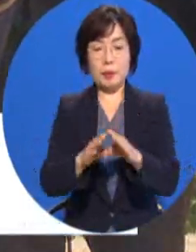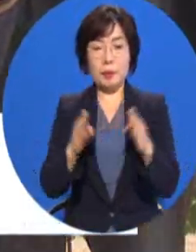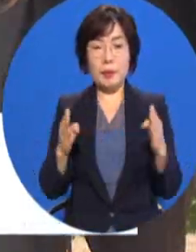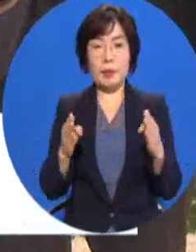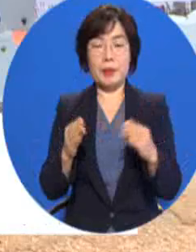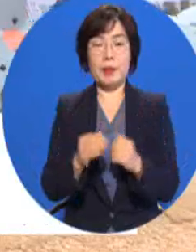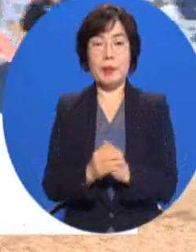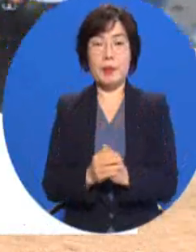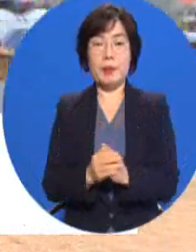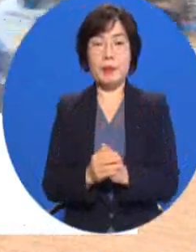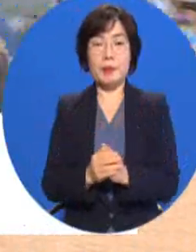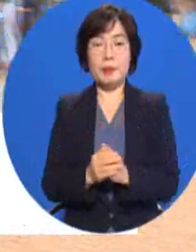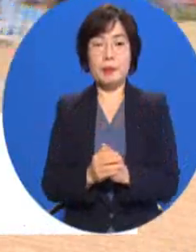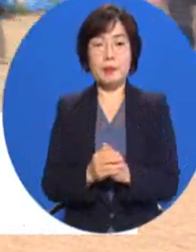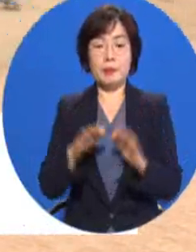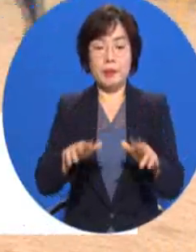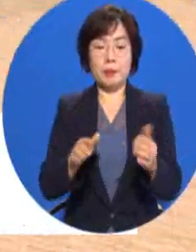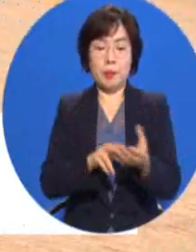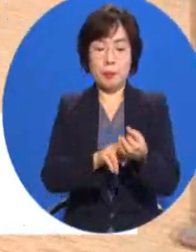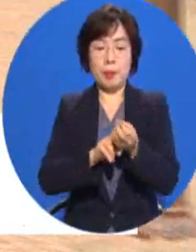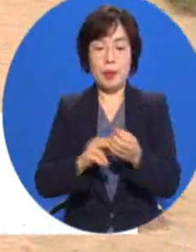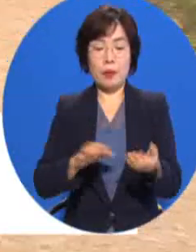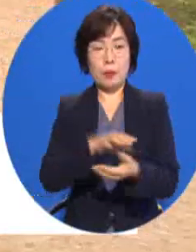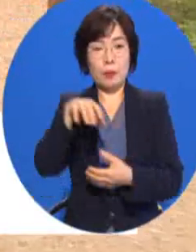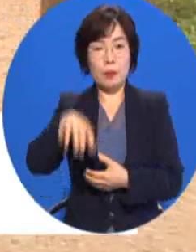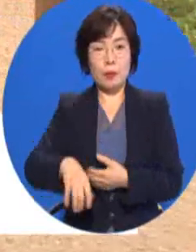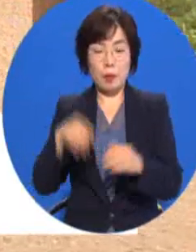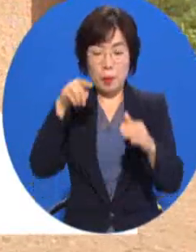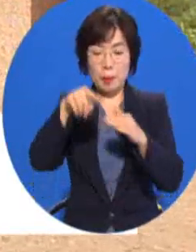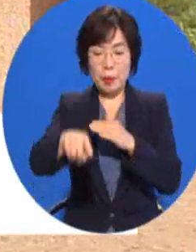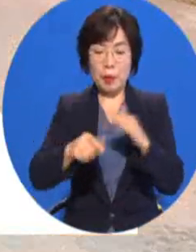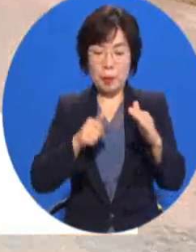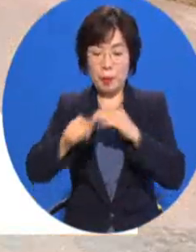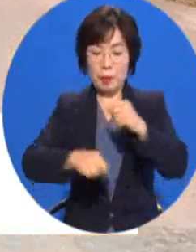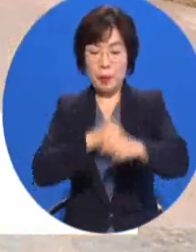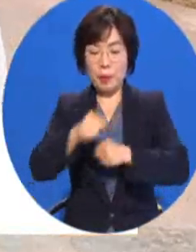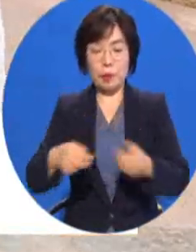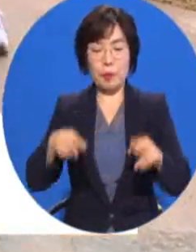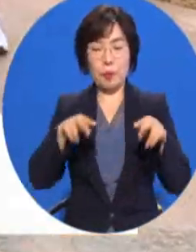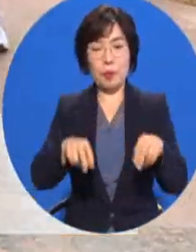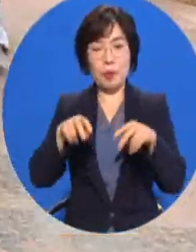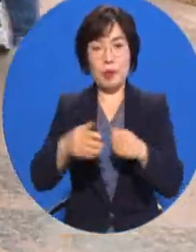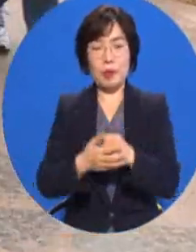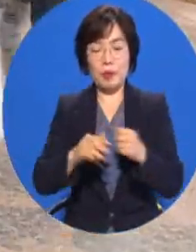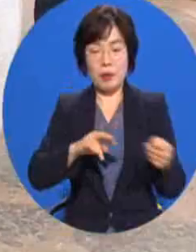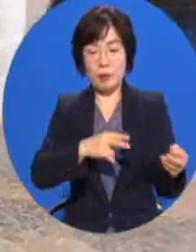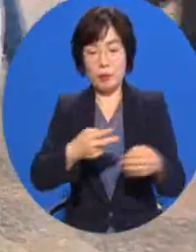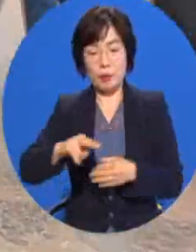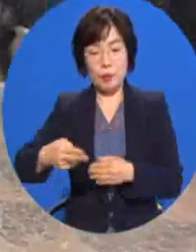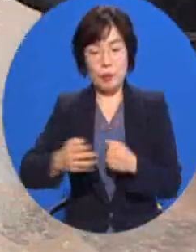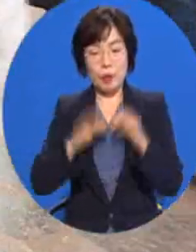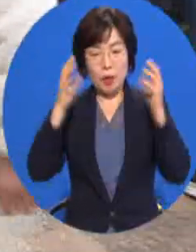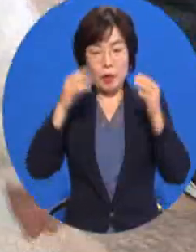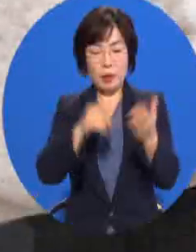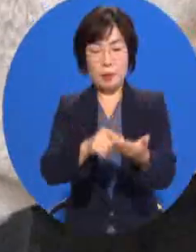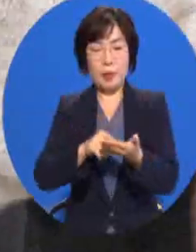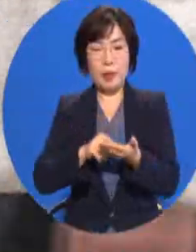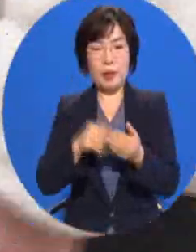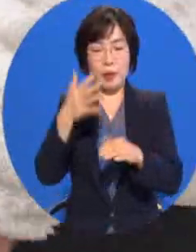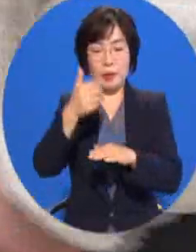개장했습니다. 이번에 개장한 기적의 놀이터는 밖에 나가 마음껏 뛰어노는 놀이터라는 뜻으로 어린이 공모를